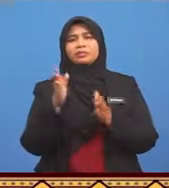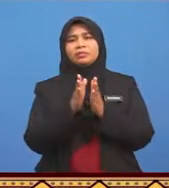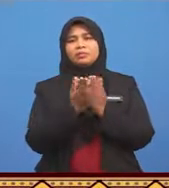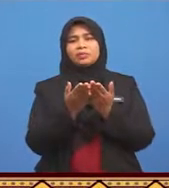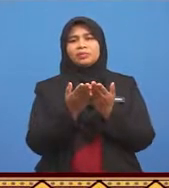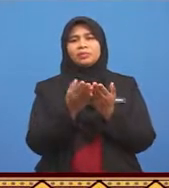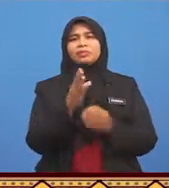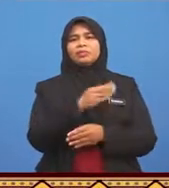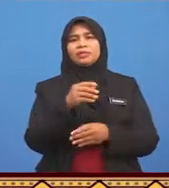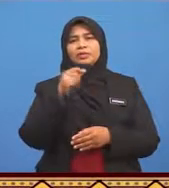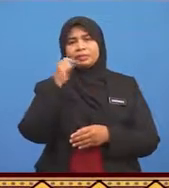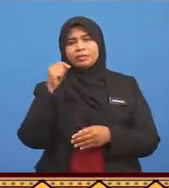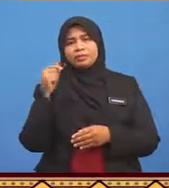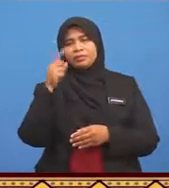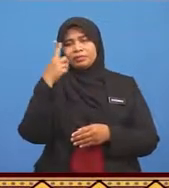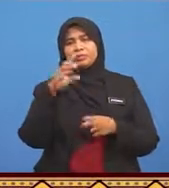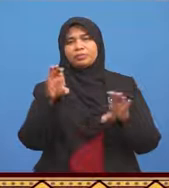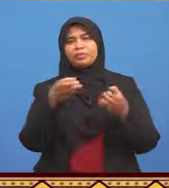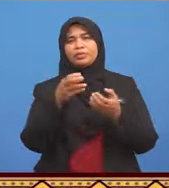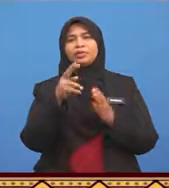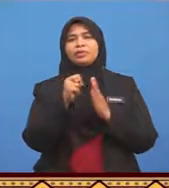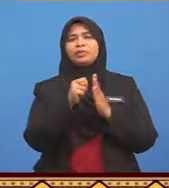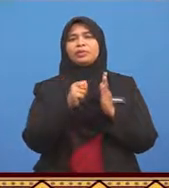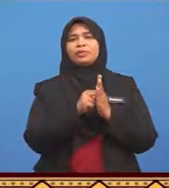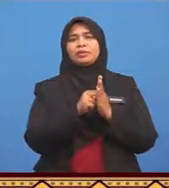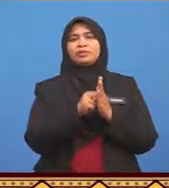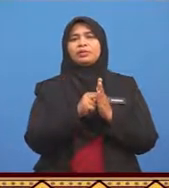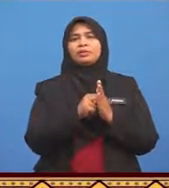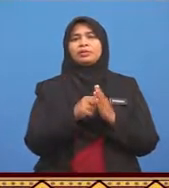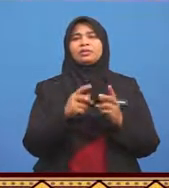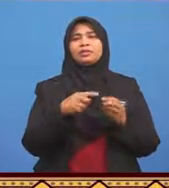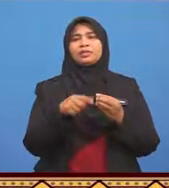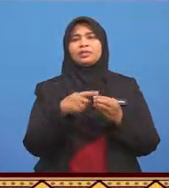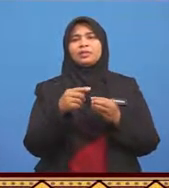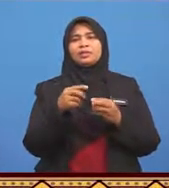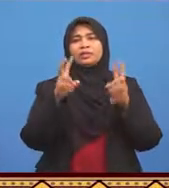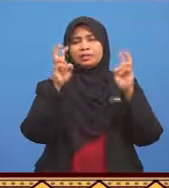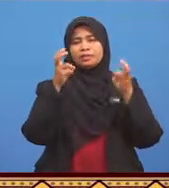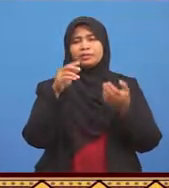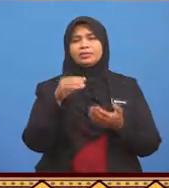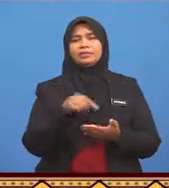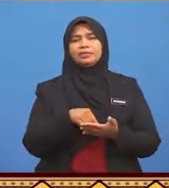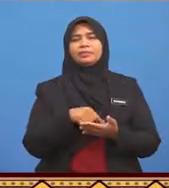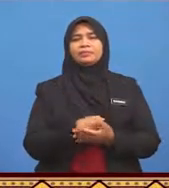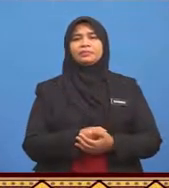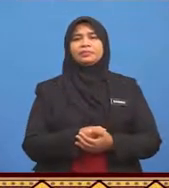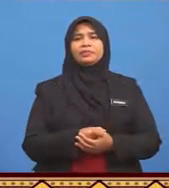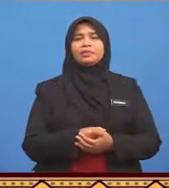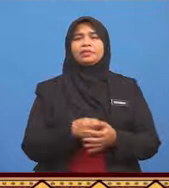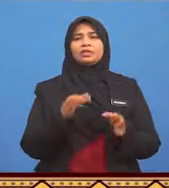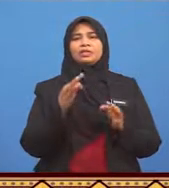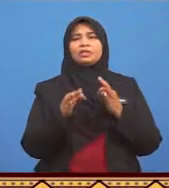tulis dan pen untuk membuat nota dan catatan tentang topik kita pada hari ini.